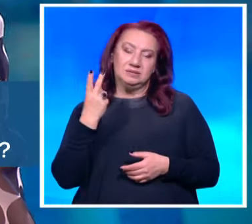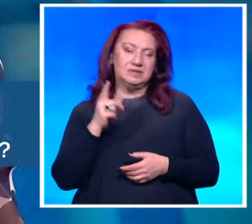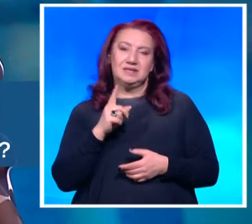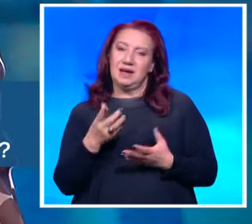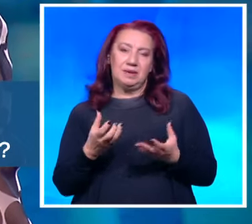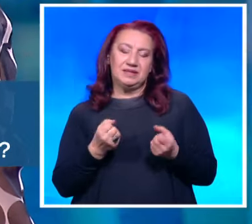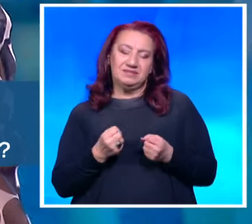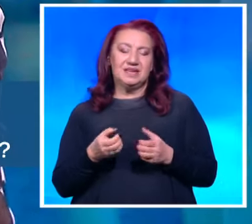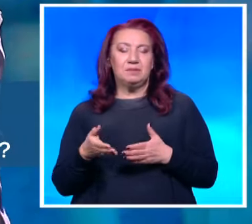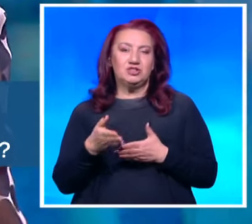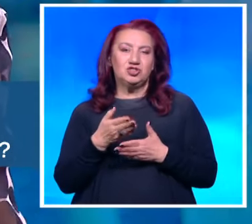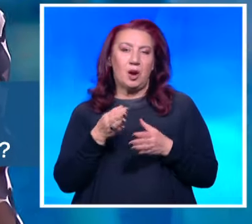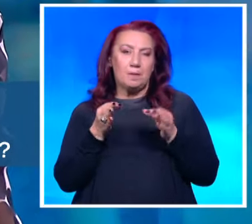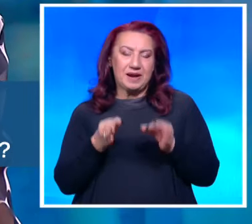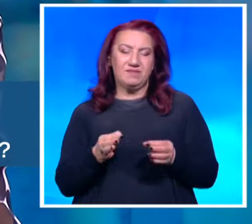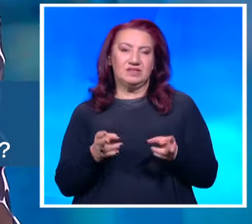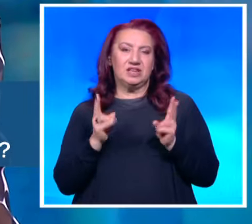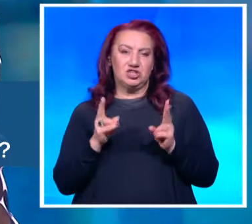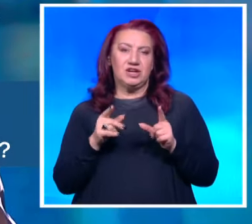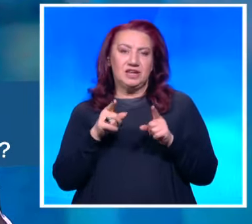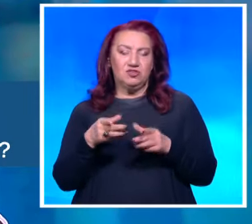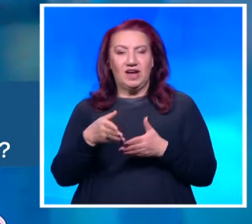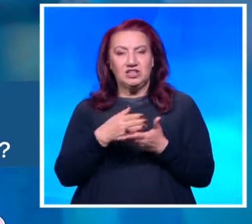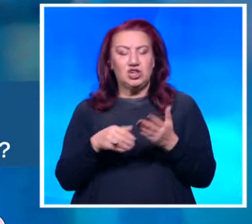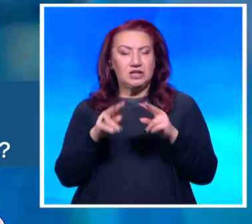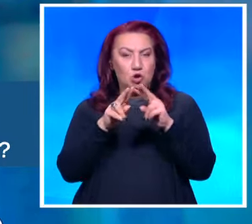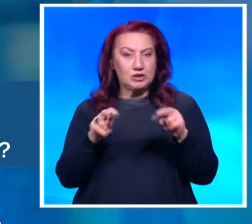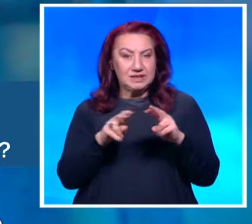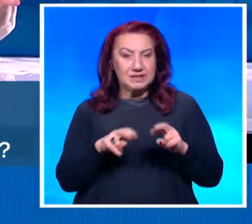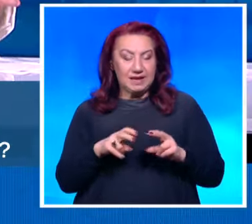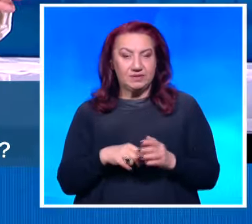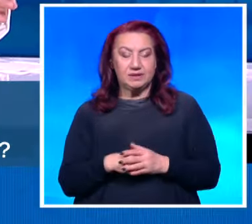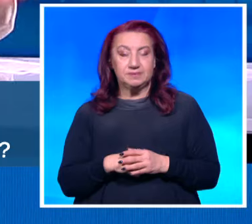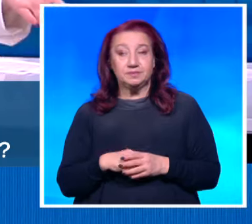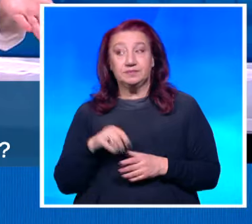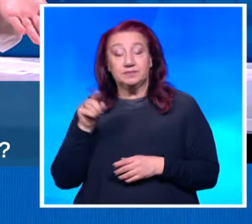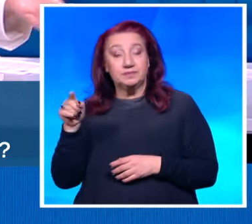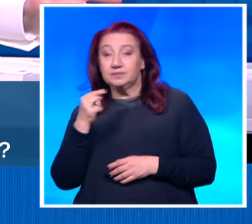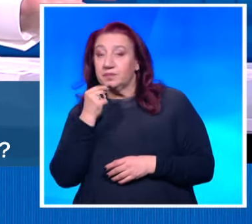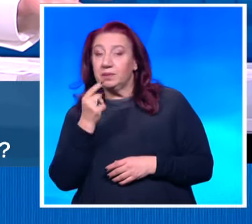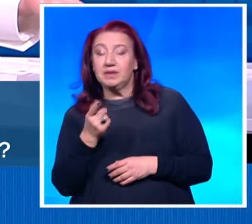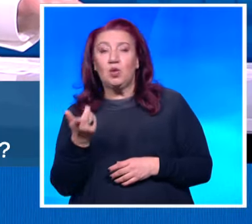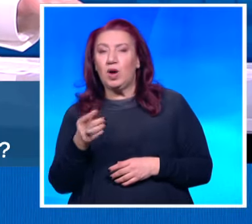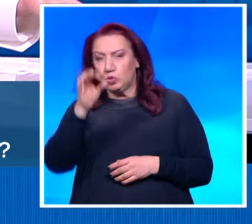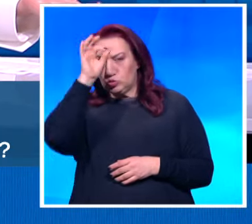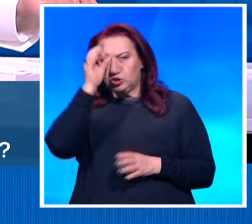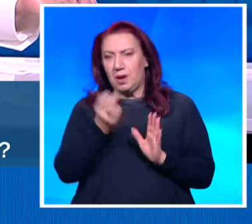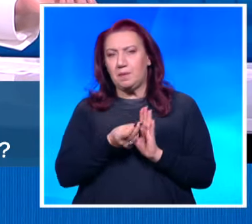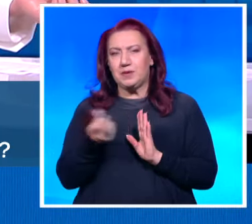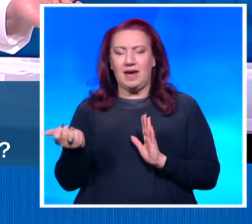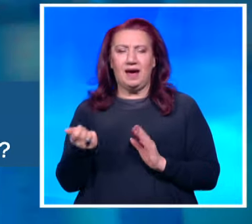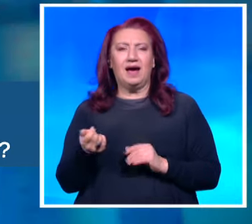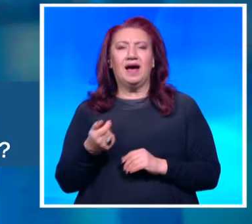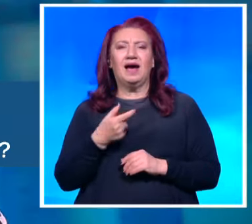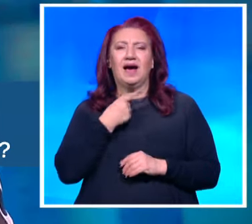Това са част от уменията, които са изследвани в това проучване. А изследвахте ли, когато бягат от час, какво правят? Не,